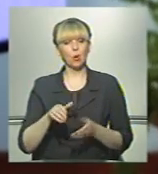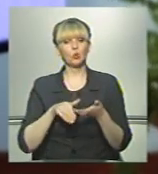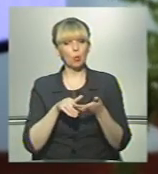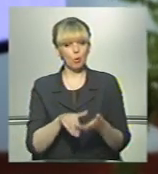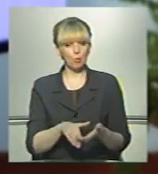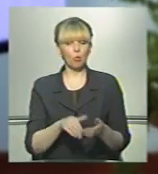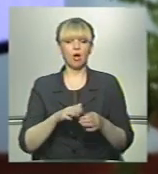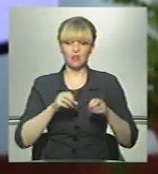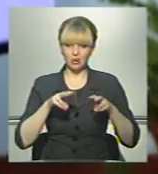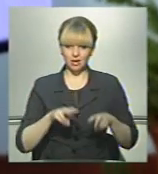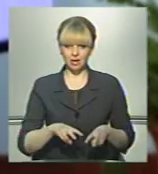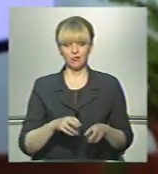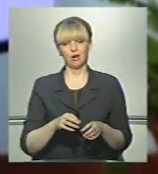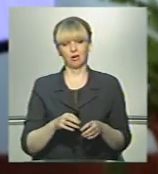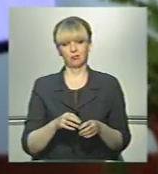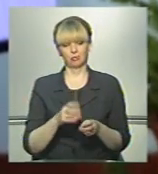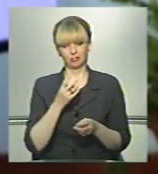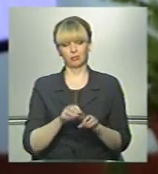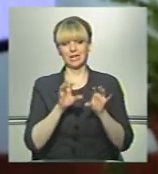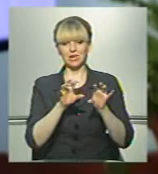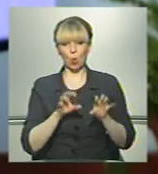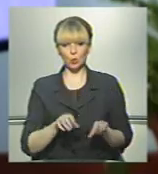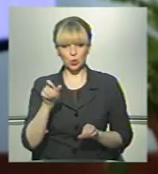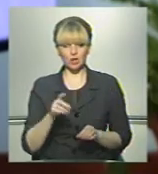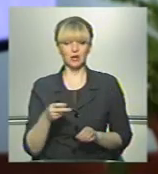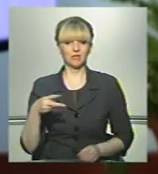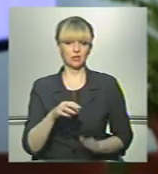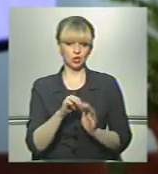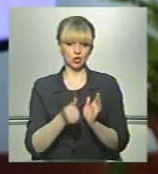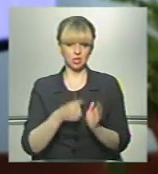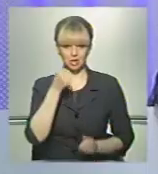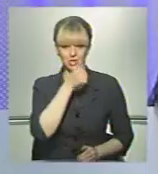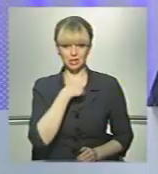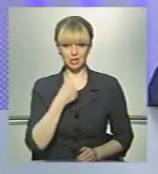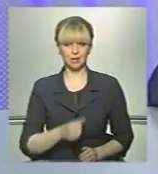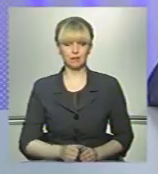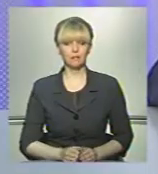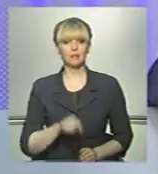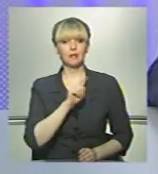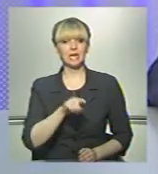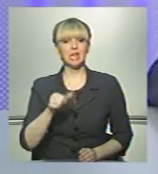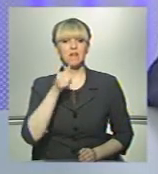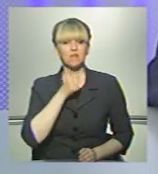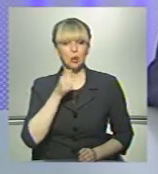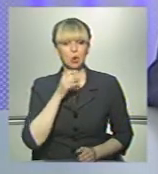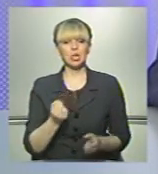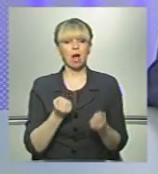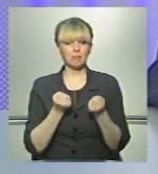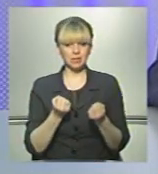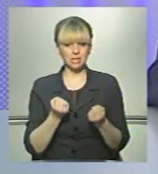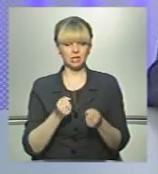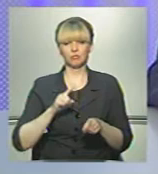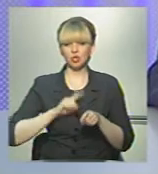допомогу кваліфіковано та з точки зору законодавця на 2016 рік. Їх випробовували на